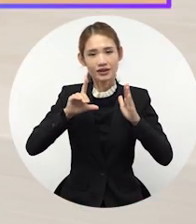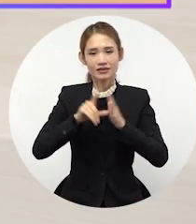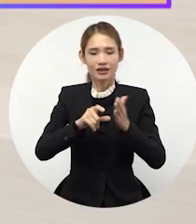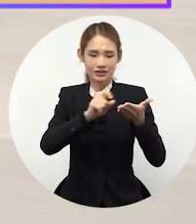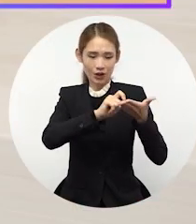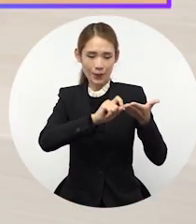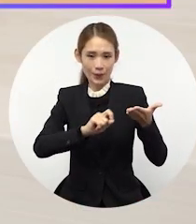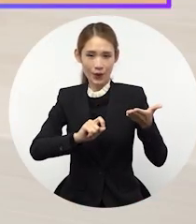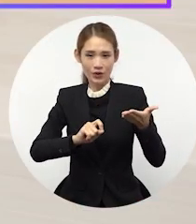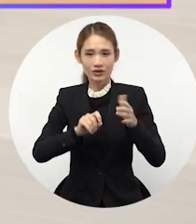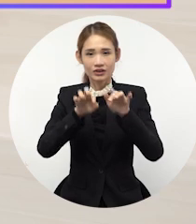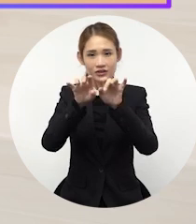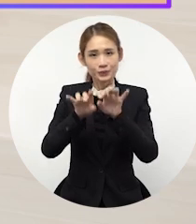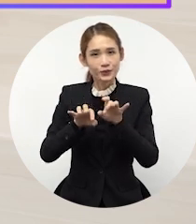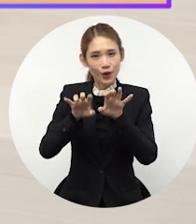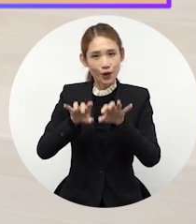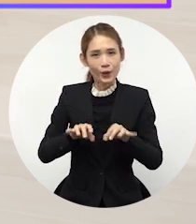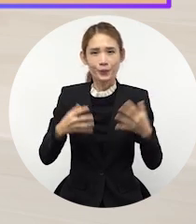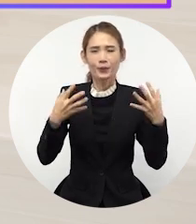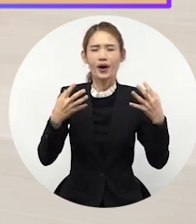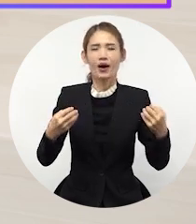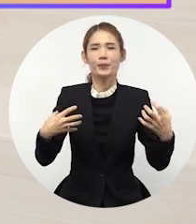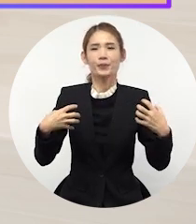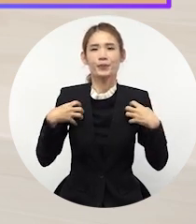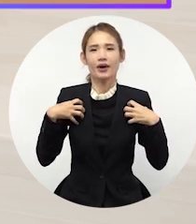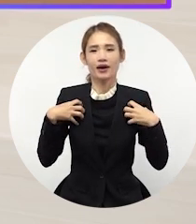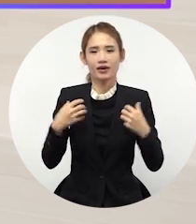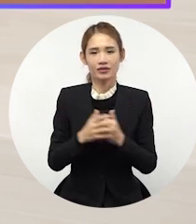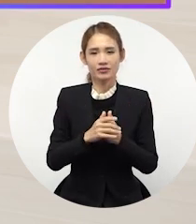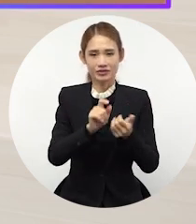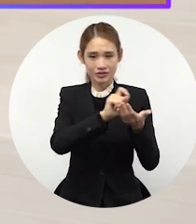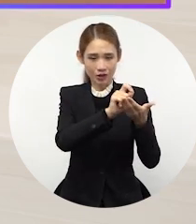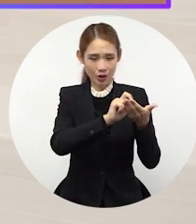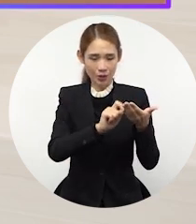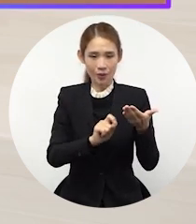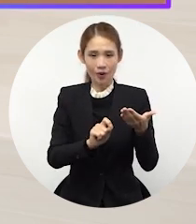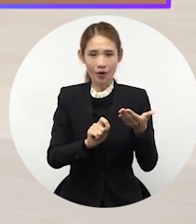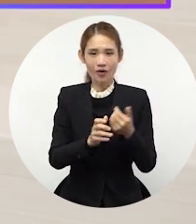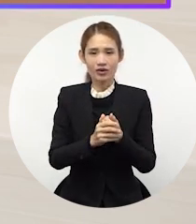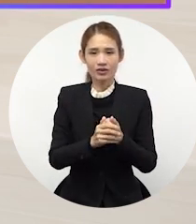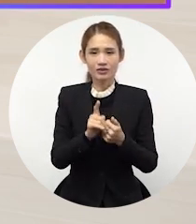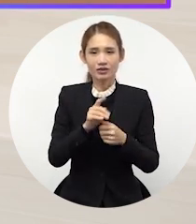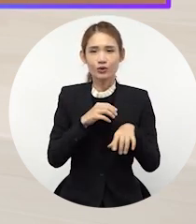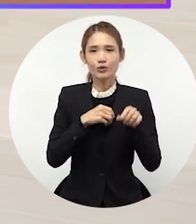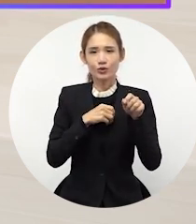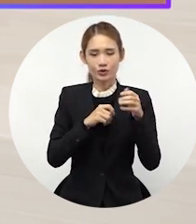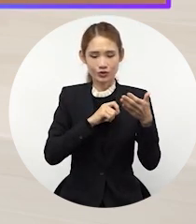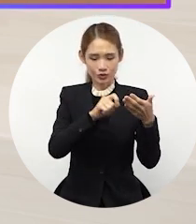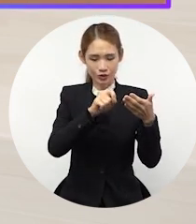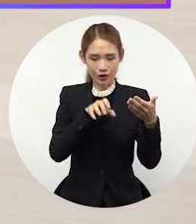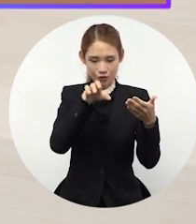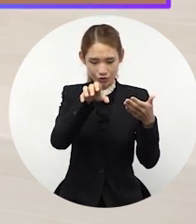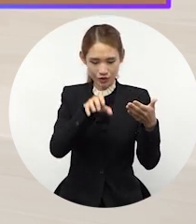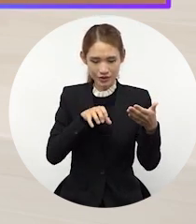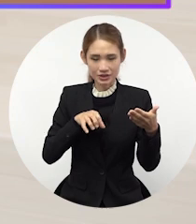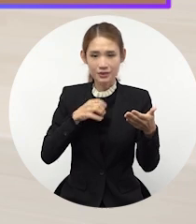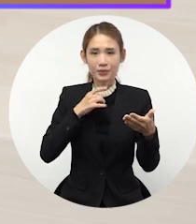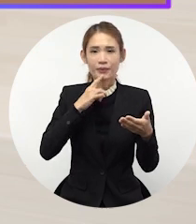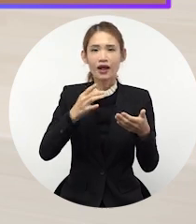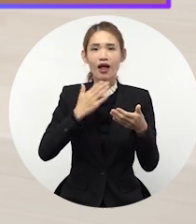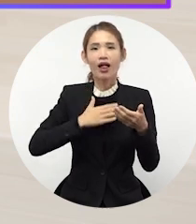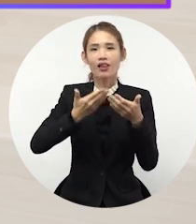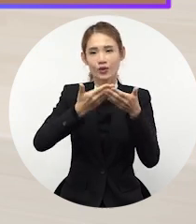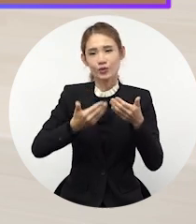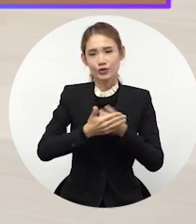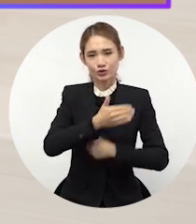뭐 서명 서명을 같은 해야 거를 하는 하거나 서류의 입력해야 그림이 되는 것들이 화면에 많은데 나타난다. 서명을 공무원이 하는 시각장애인 그 위치만 잡아주셔도 민원인에게